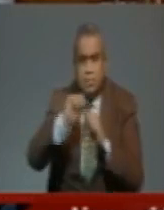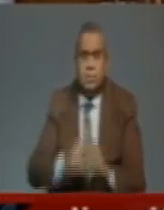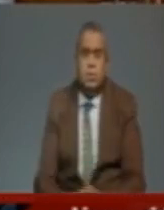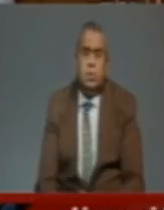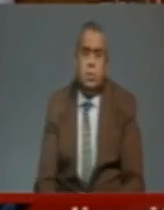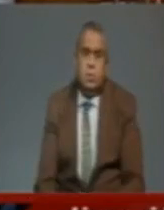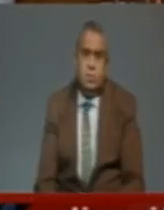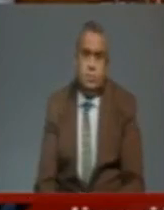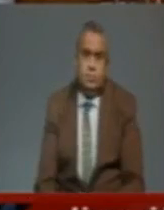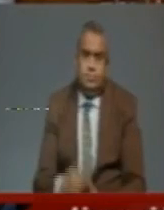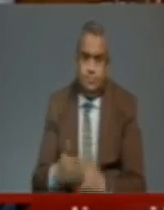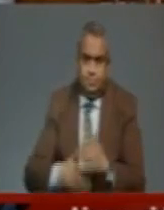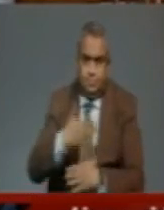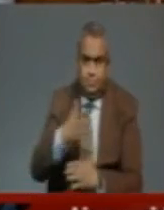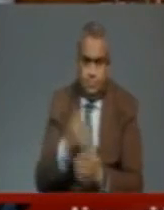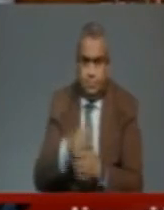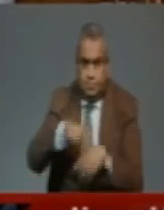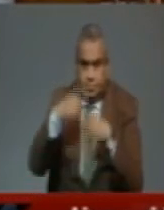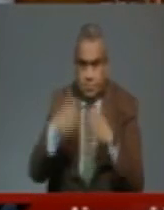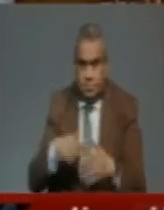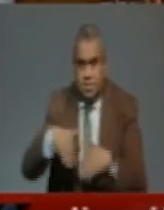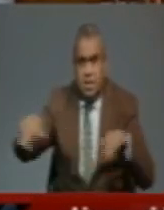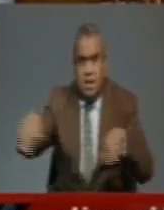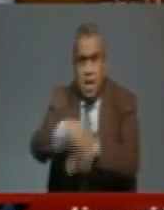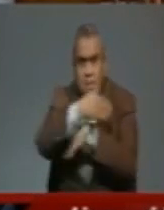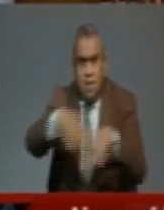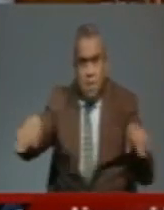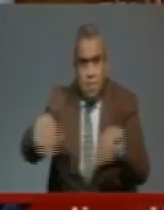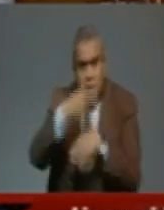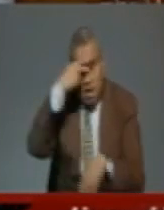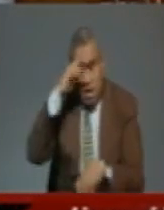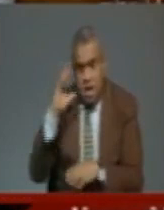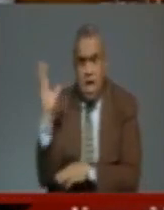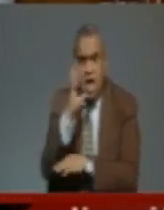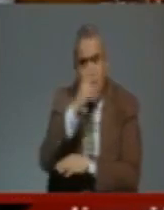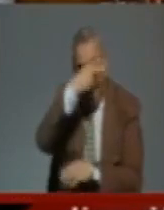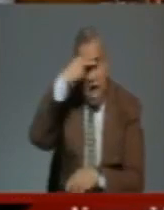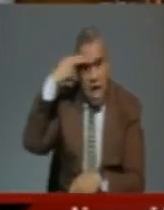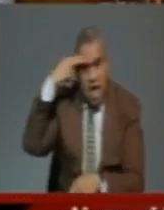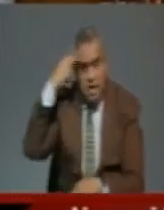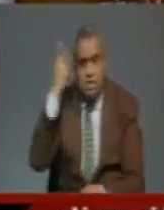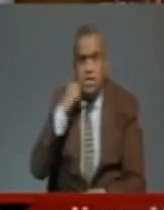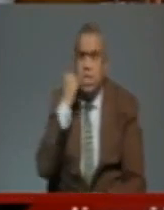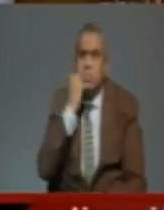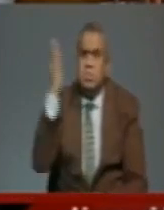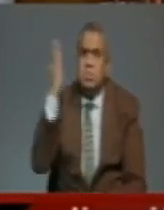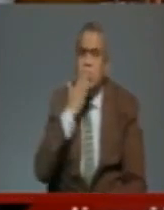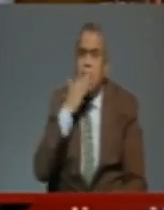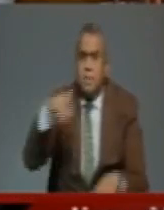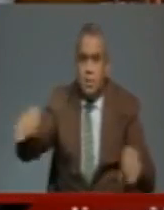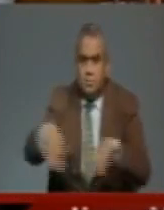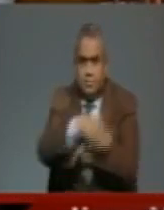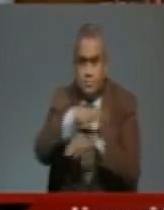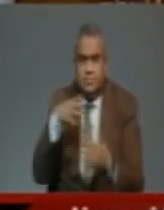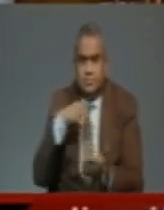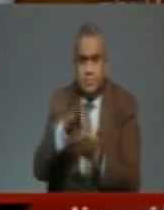اللي بعديه يا فندم ممر العريش طابة، وده ليه خصوصية وأهمية شديدة جدا. الممر يا فندم ده بيبدأ من